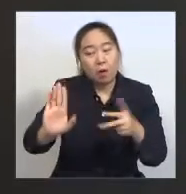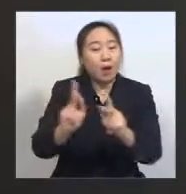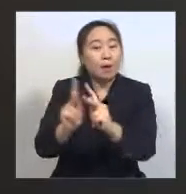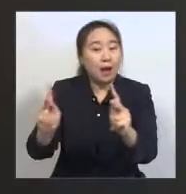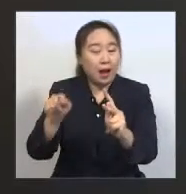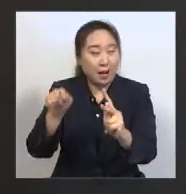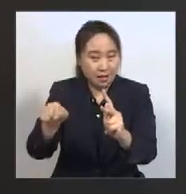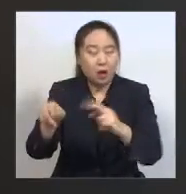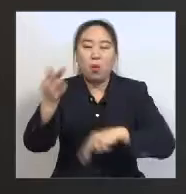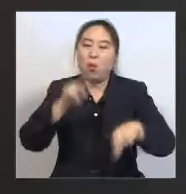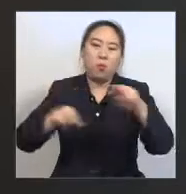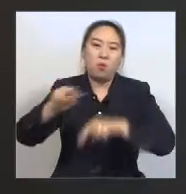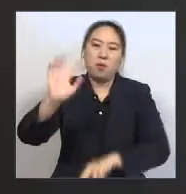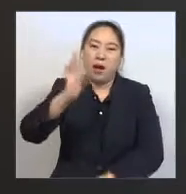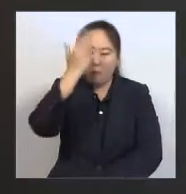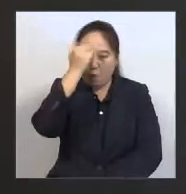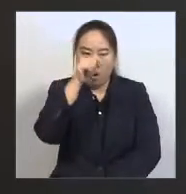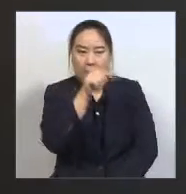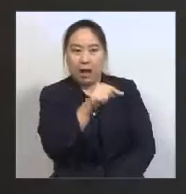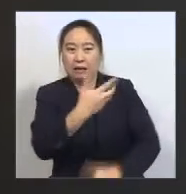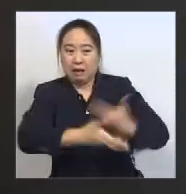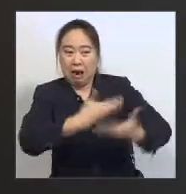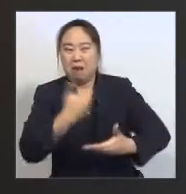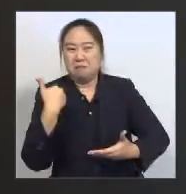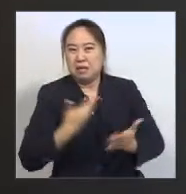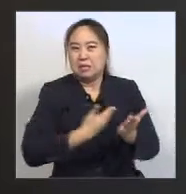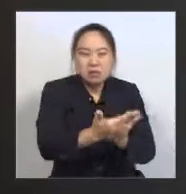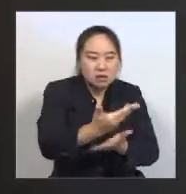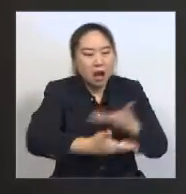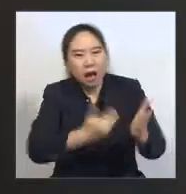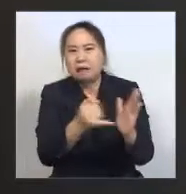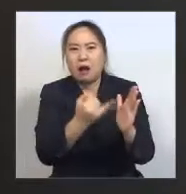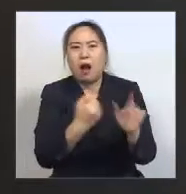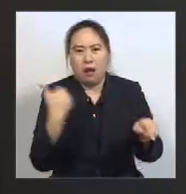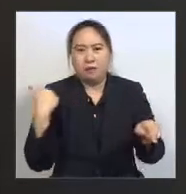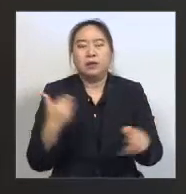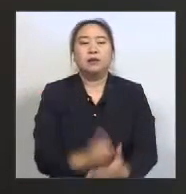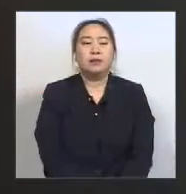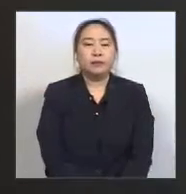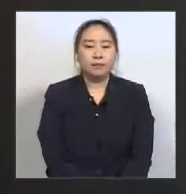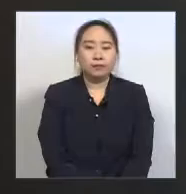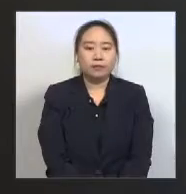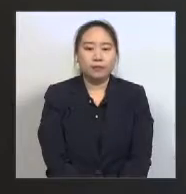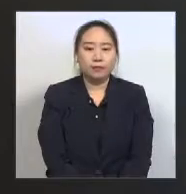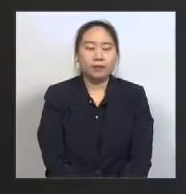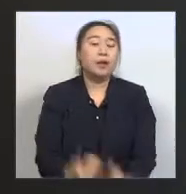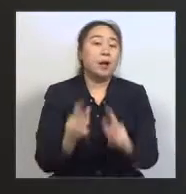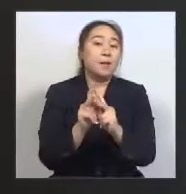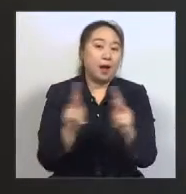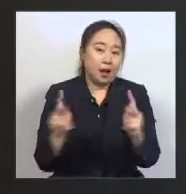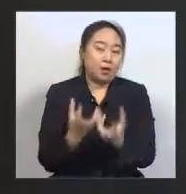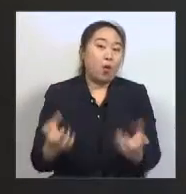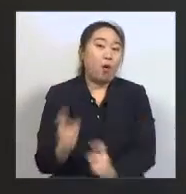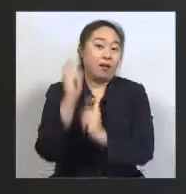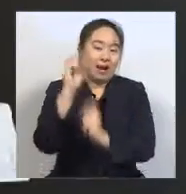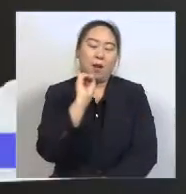บคุมได้เนื่องจากในตลาดยังคงมีการซื้อง่ายขายคล่องค่ะ กรรมการวัตถุอันตรายที่บอกว่า